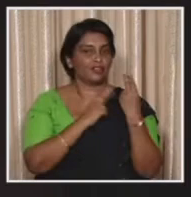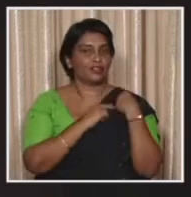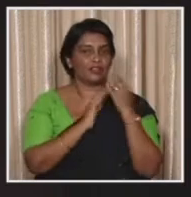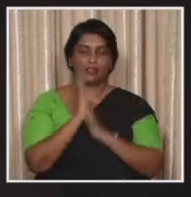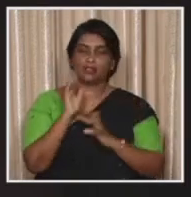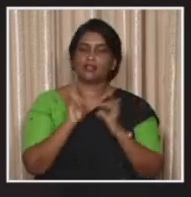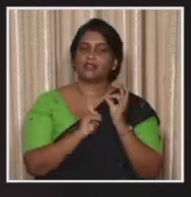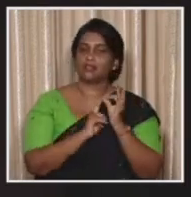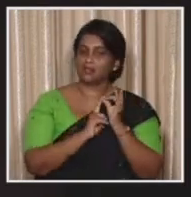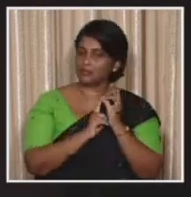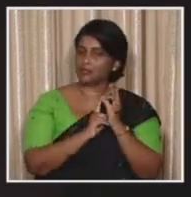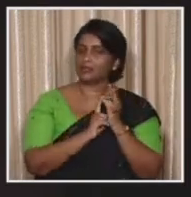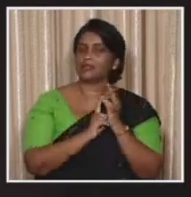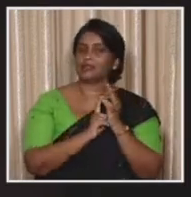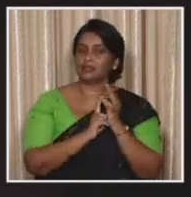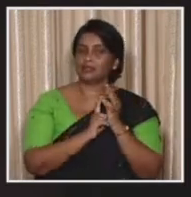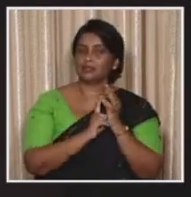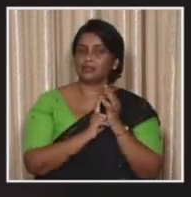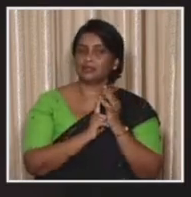ඇමතුමා.